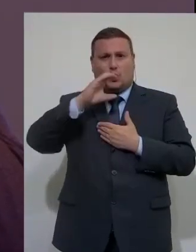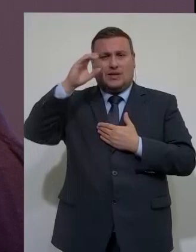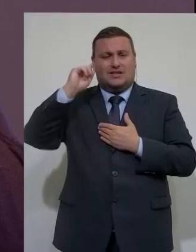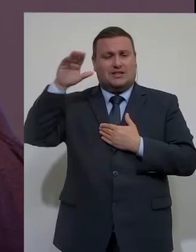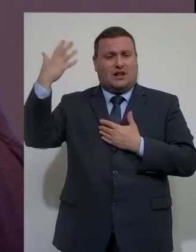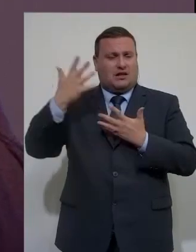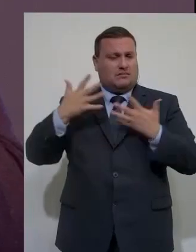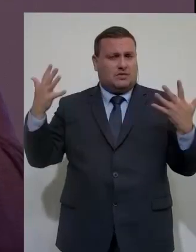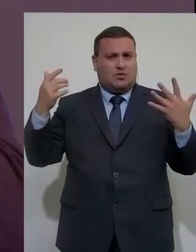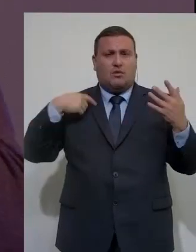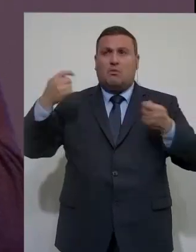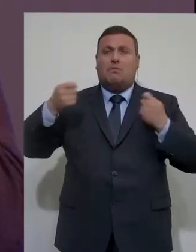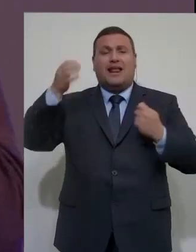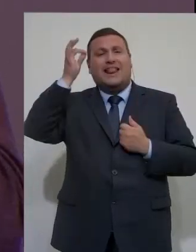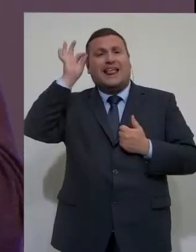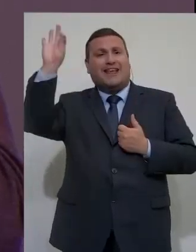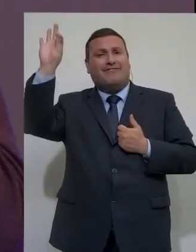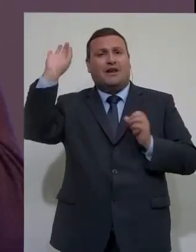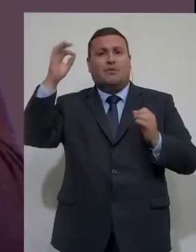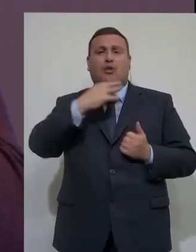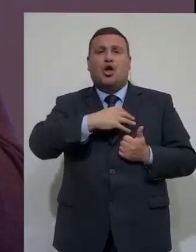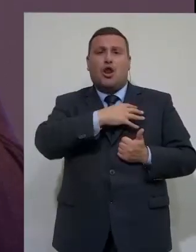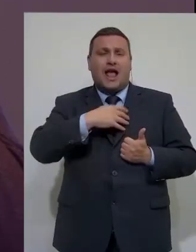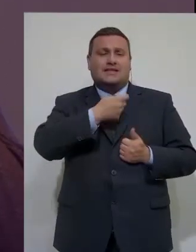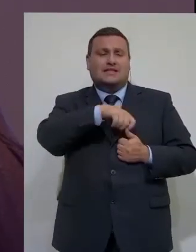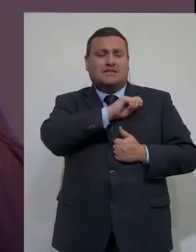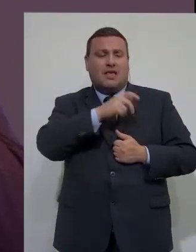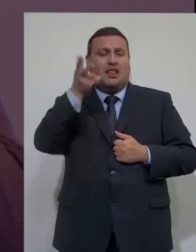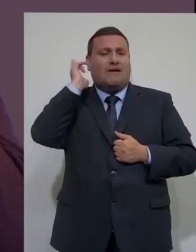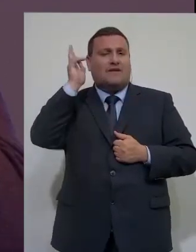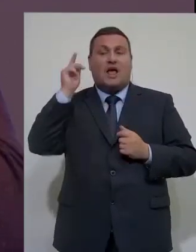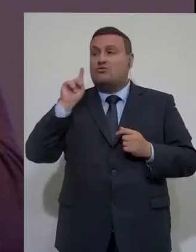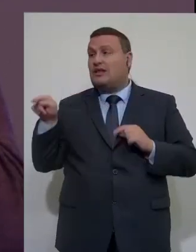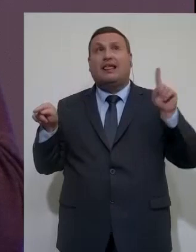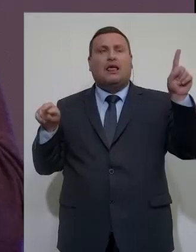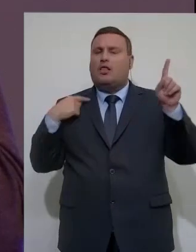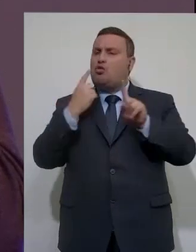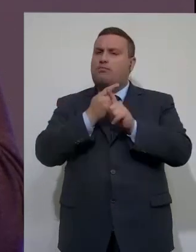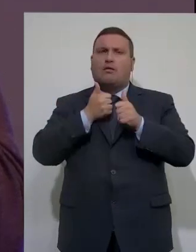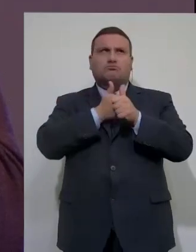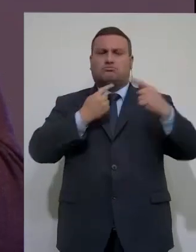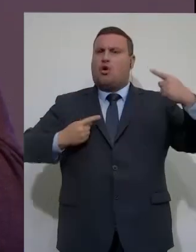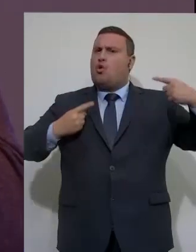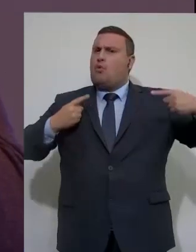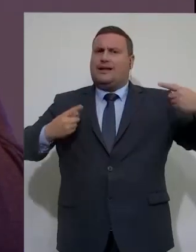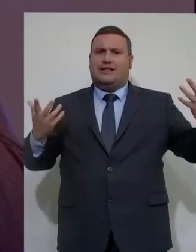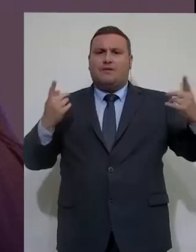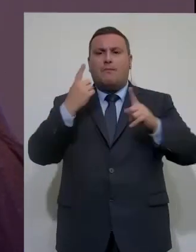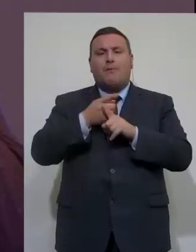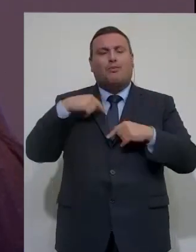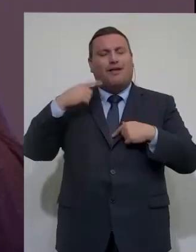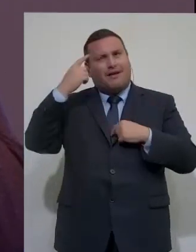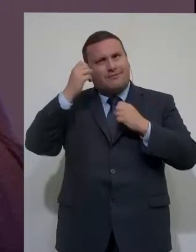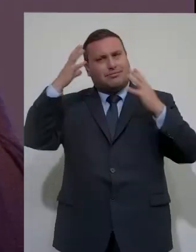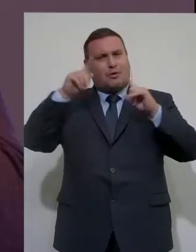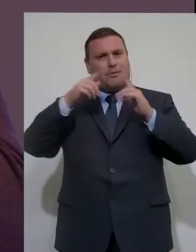mercati di riferimento sono i mercati concorrenti, la Croazia, la Spagna, la Francia, e noi dobbiamo prendere in considerazione. Ma dobbiamo anche cercare di essere innovativi e